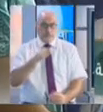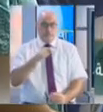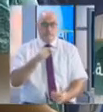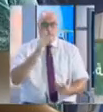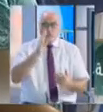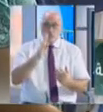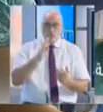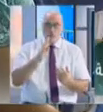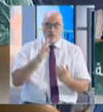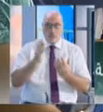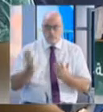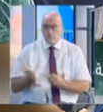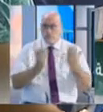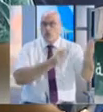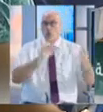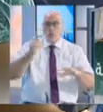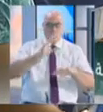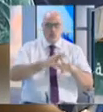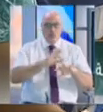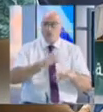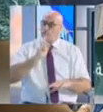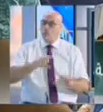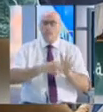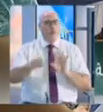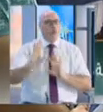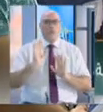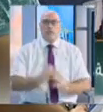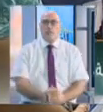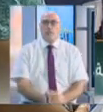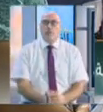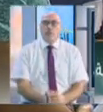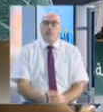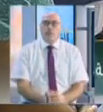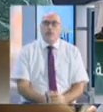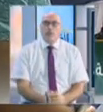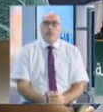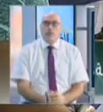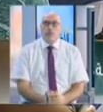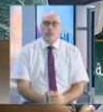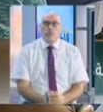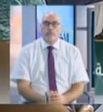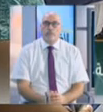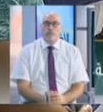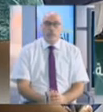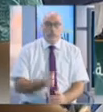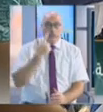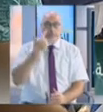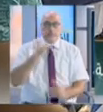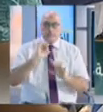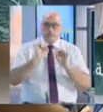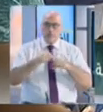اكثر امكانيات من اليوم تندار ان شاء الله، ولا عندنا إمكانية باش نتكفلوا بهم هنا يعني قعدوا قدام العوائل